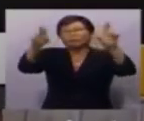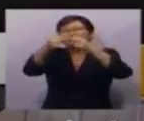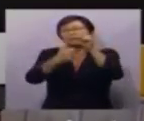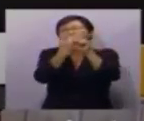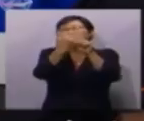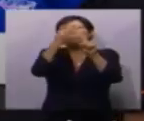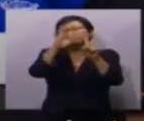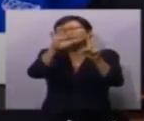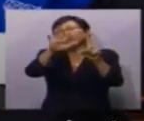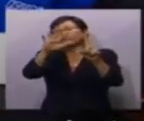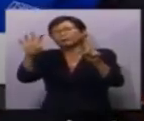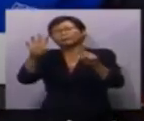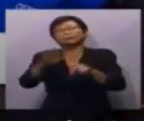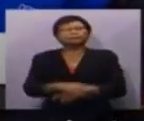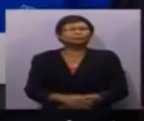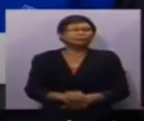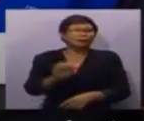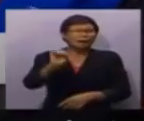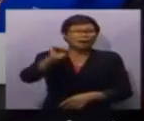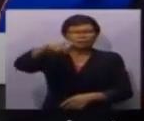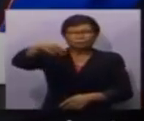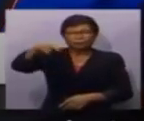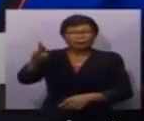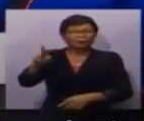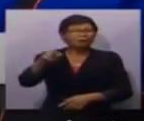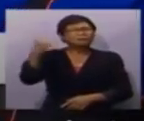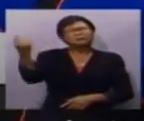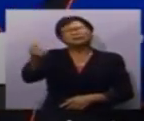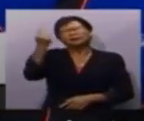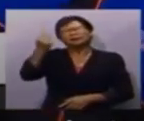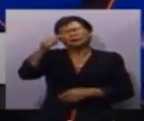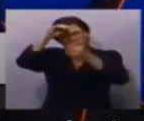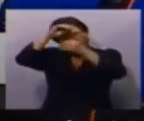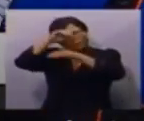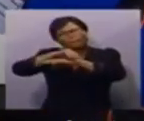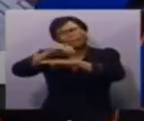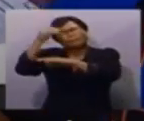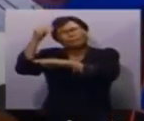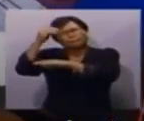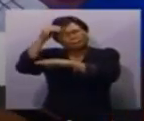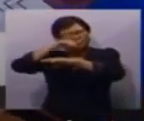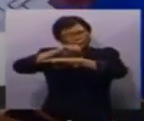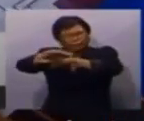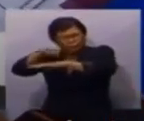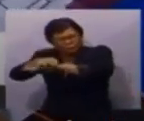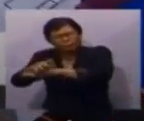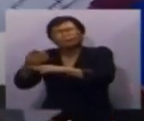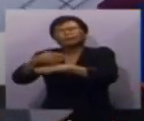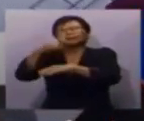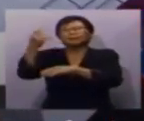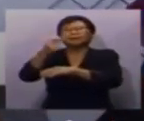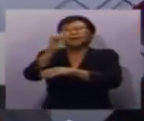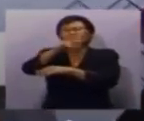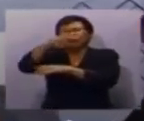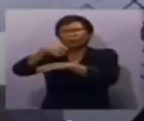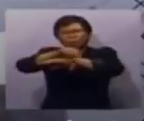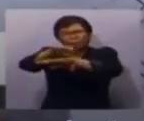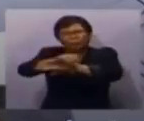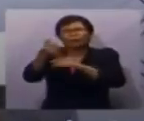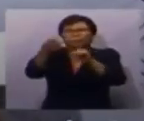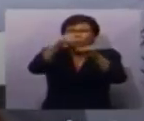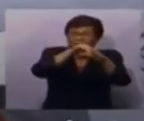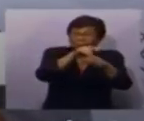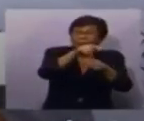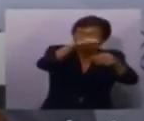1954. SPR senantiasa membuat pesanan bukan saja kepada pengundi tetapi juga